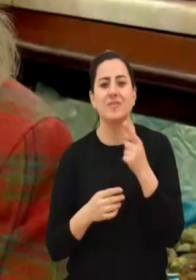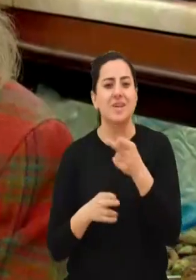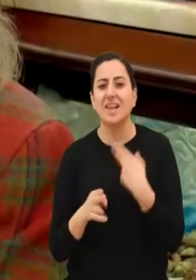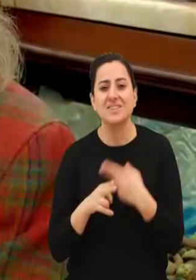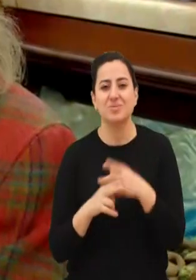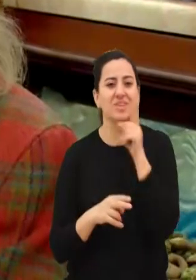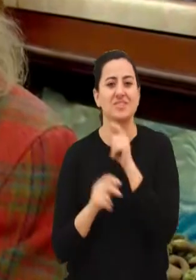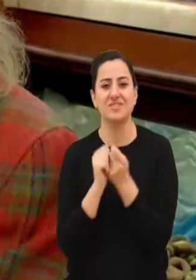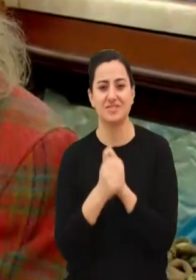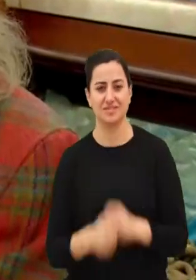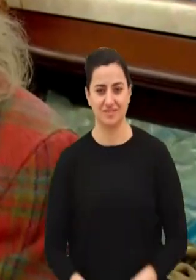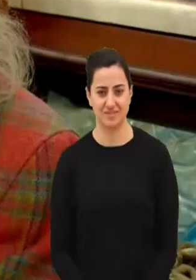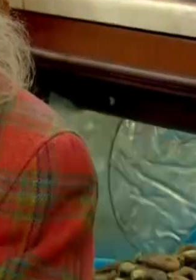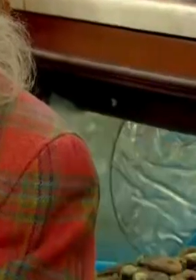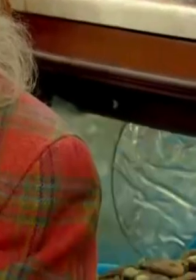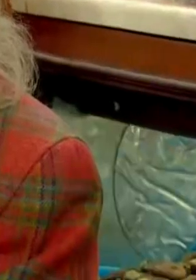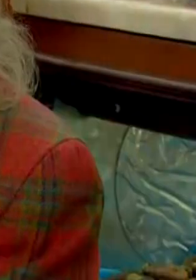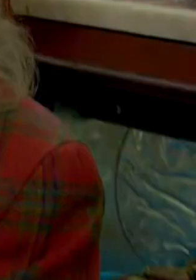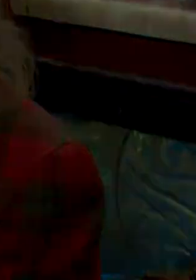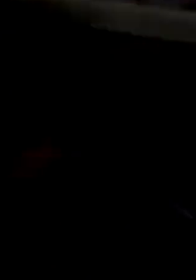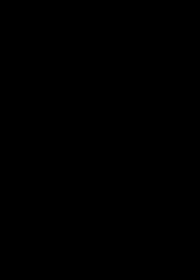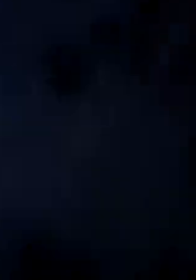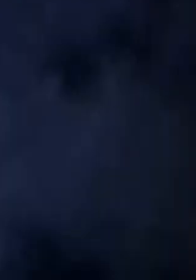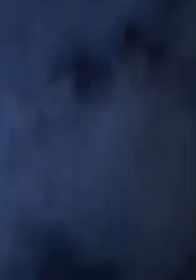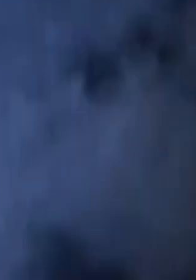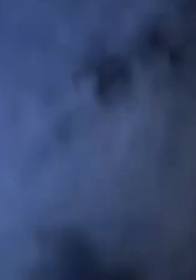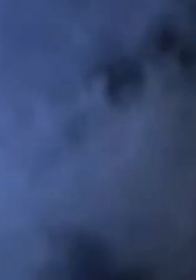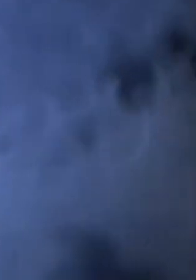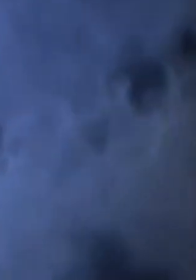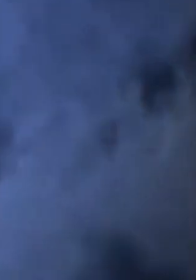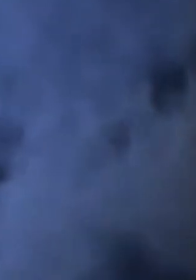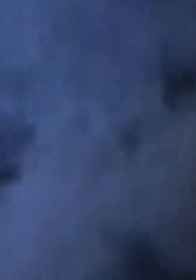Hadi okey. Basri Bezgin. Akşam vakti.